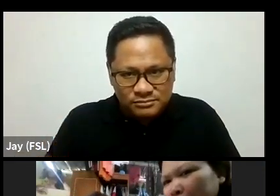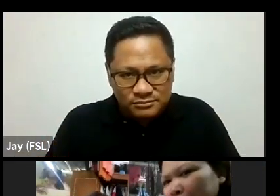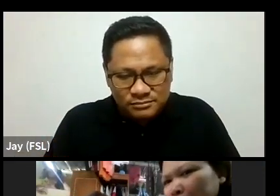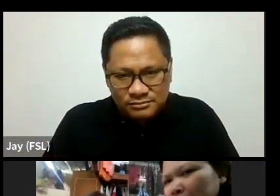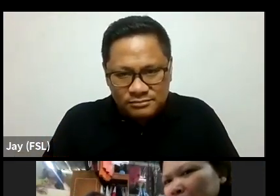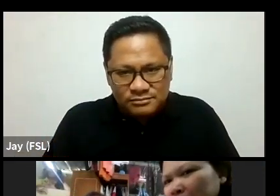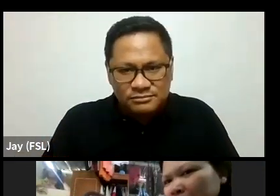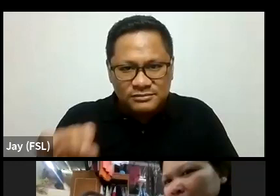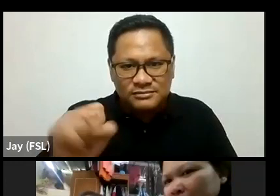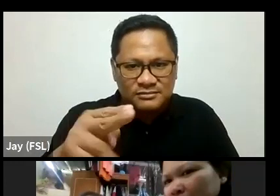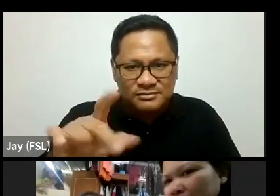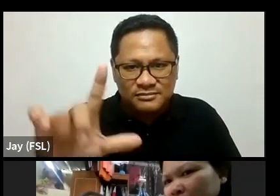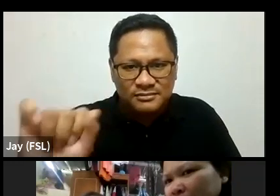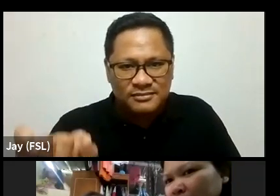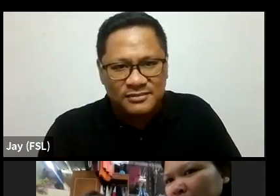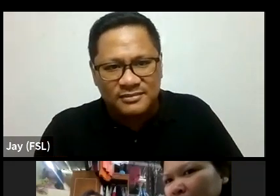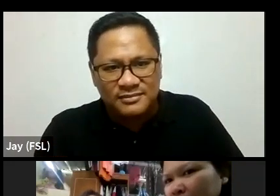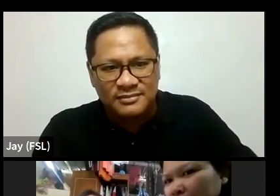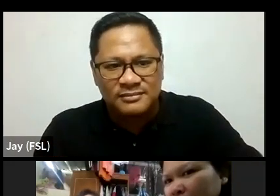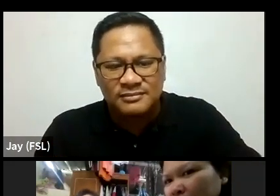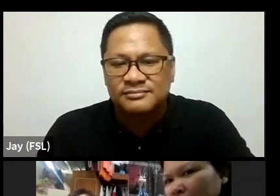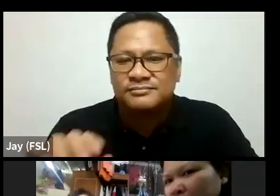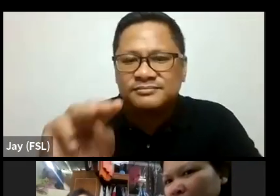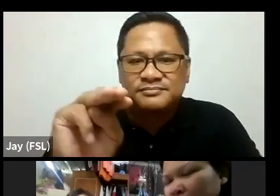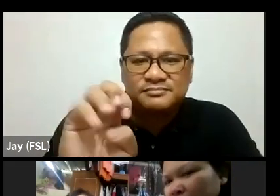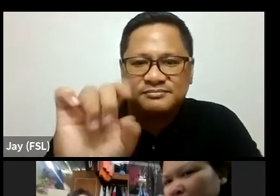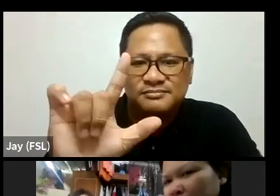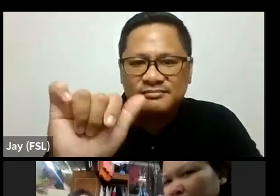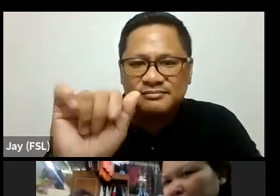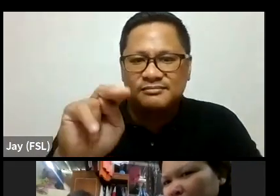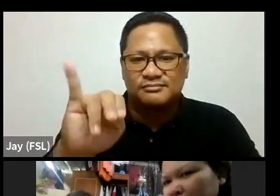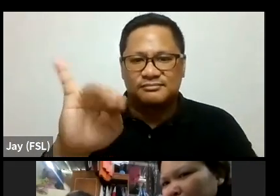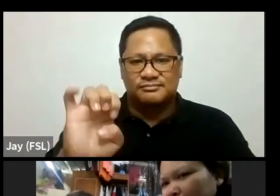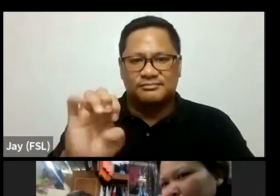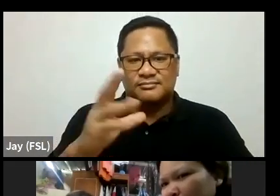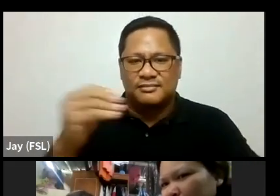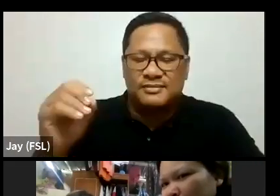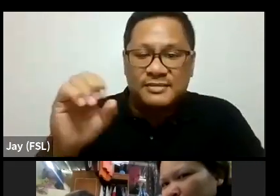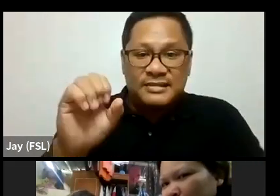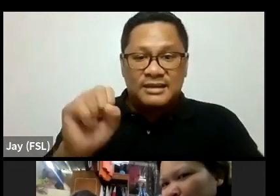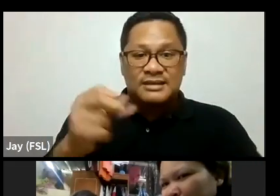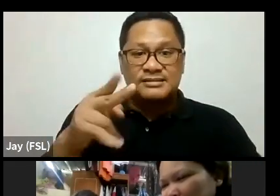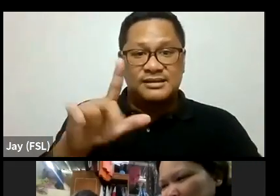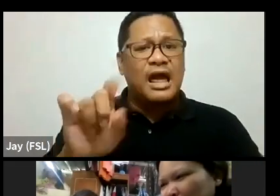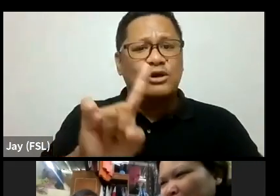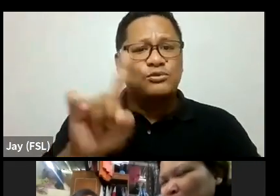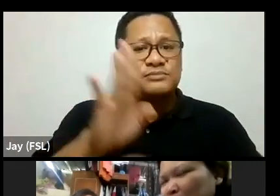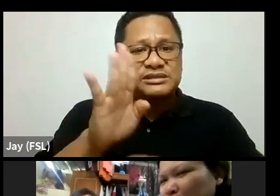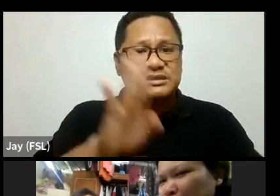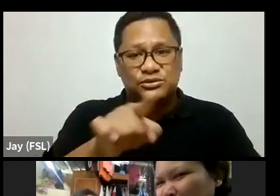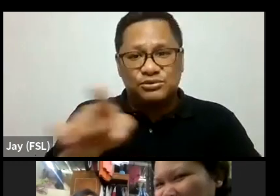Hey, okay na ba? Ayan. Sige, Melanie and Sheila, anong business? May business pa kayo ngayon?